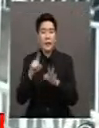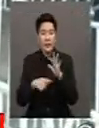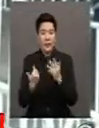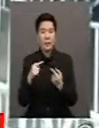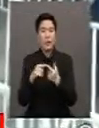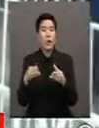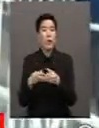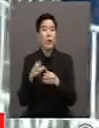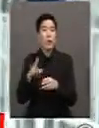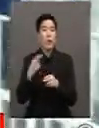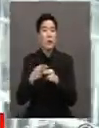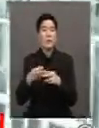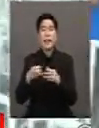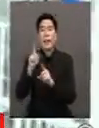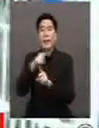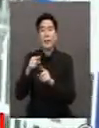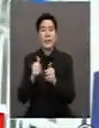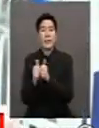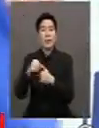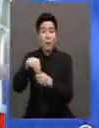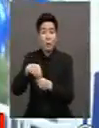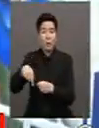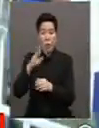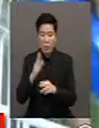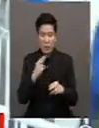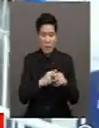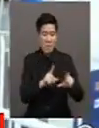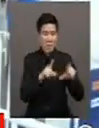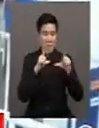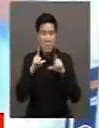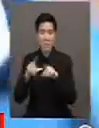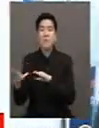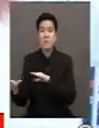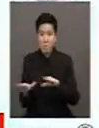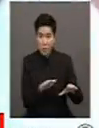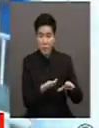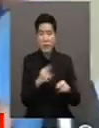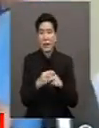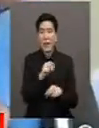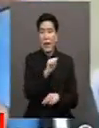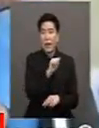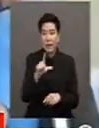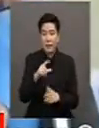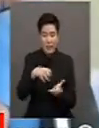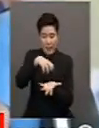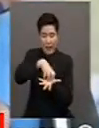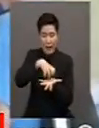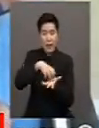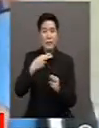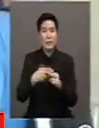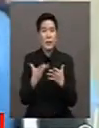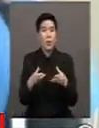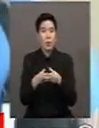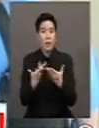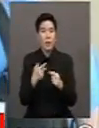จากแอสตันวิลล่าขณะที่ดาวดังรายอื่นๆก็พร้อมลงสนามครบครันนะครับไม่ว่าจะเป็นอารอนมัวร์ครับกองกลางจากอัลเดอร์ฟิลด์ทา